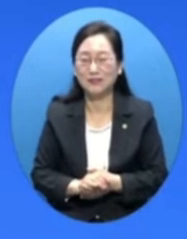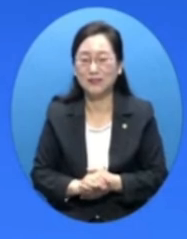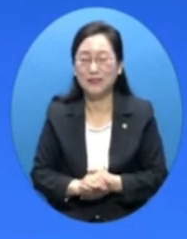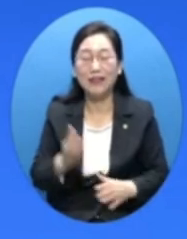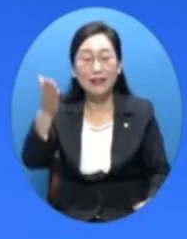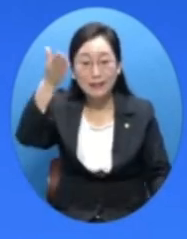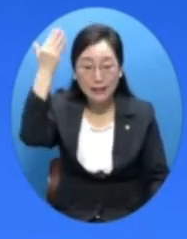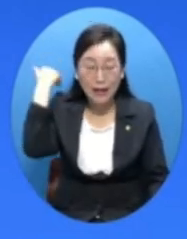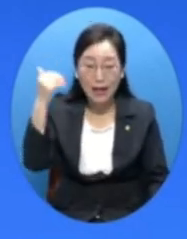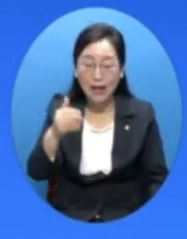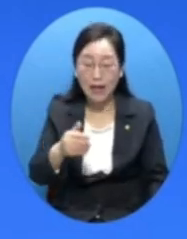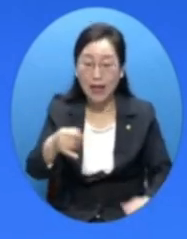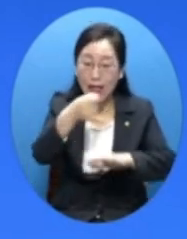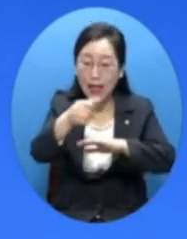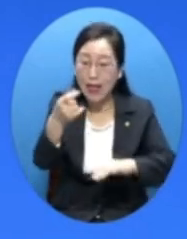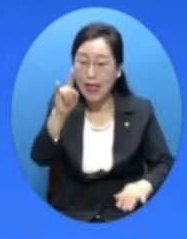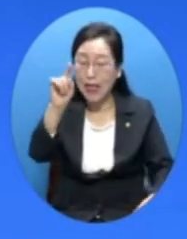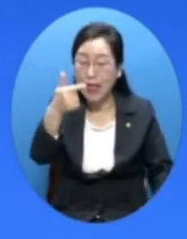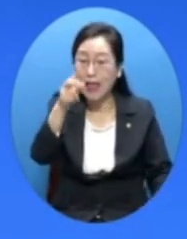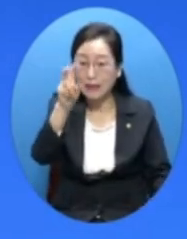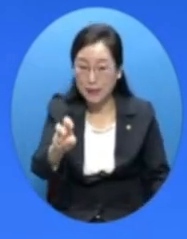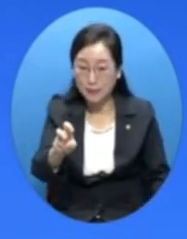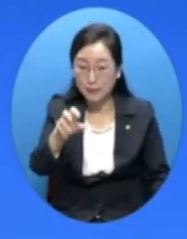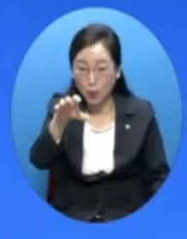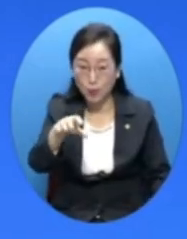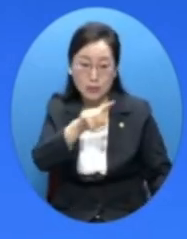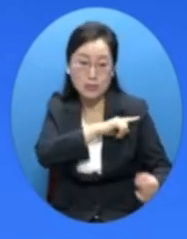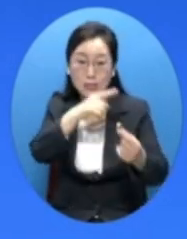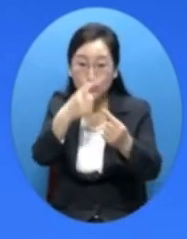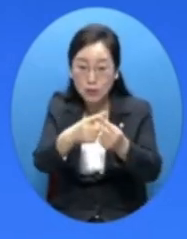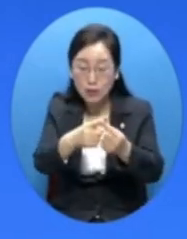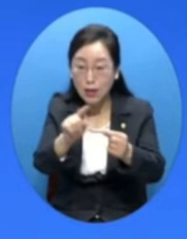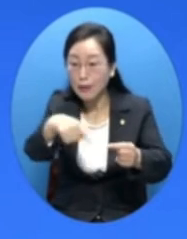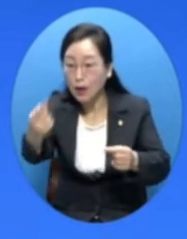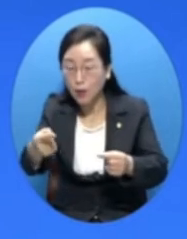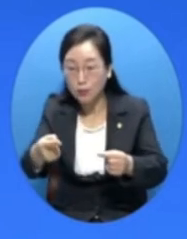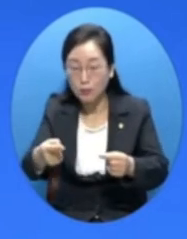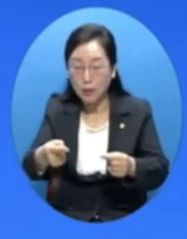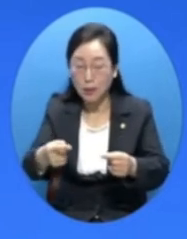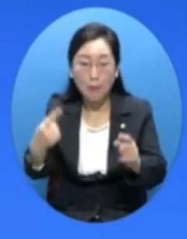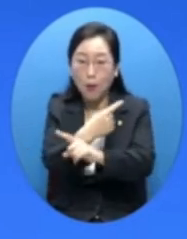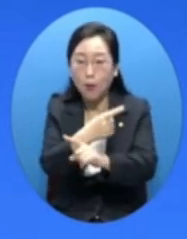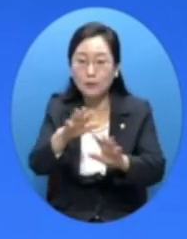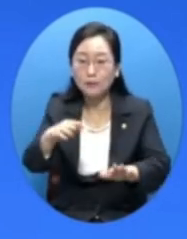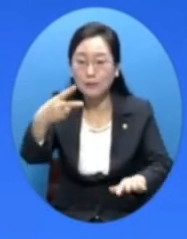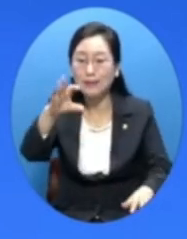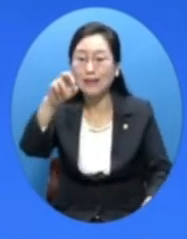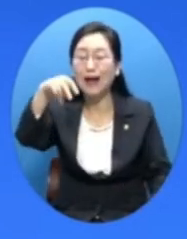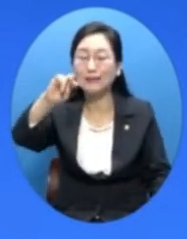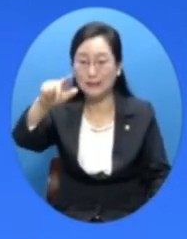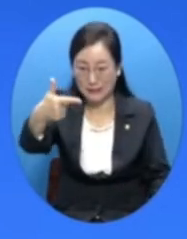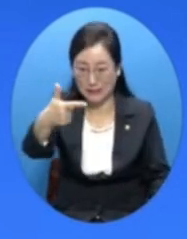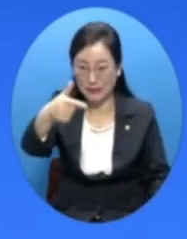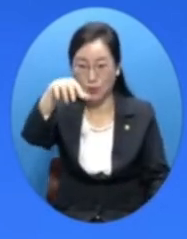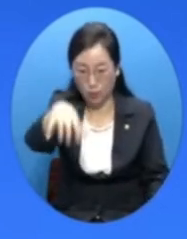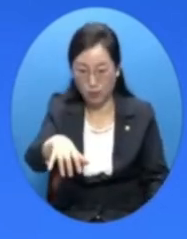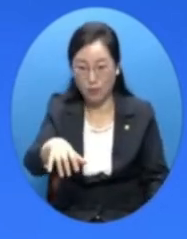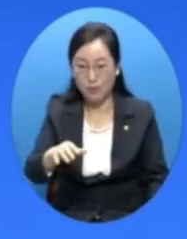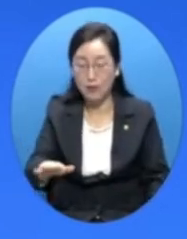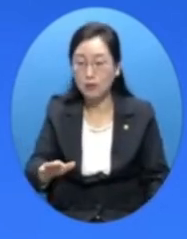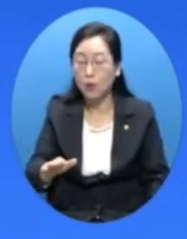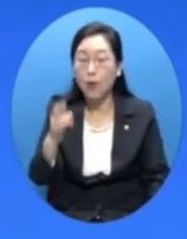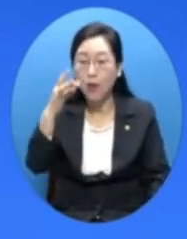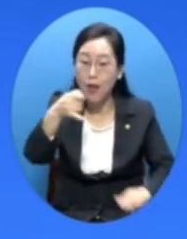옛날에는 해남이 1위였는데 1위가 글로 옮겨갔습니다. 해남 땅값말에는 300만 원을 주는데 그걸